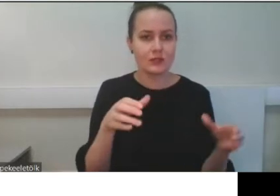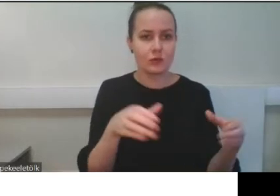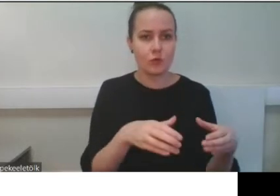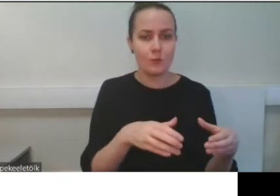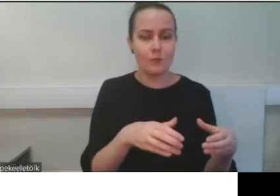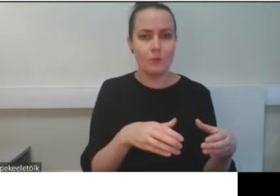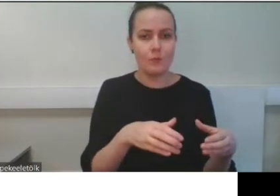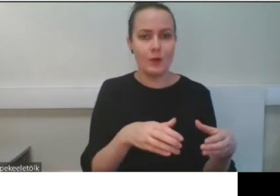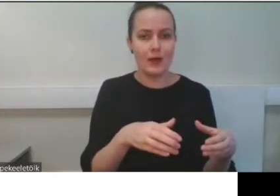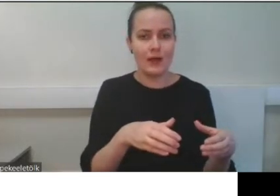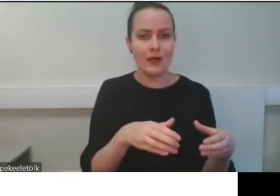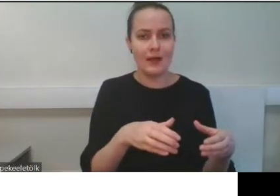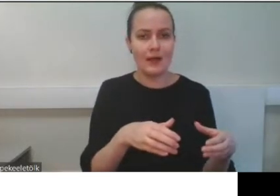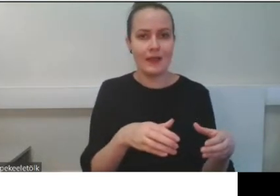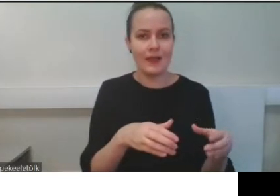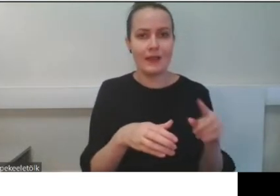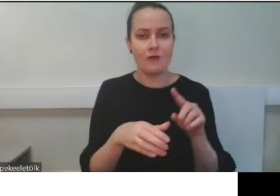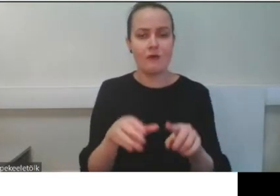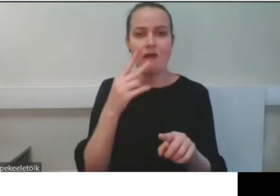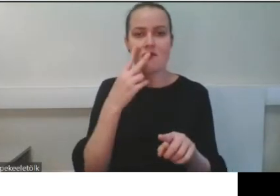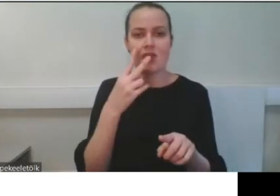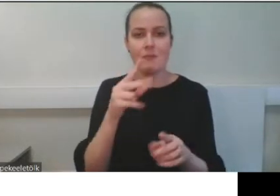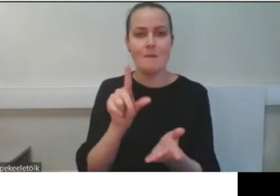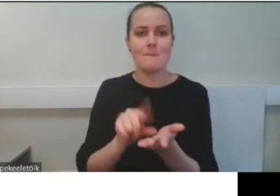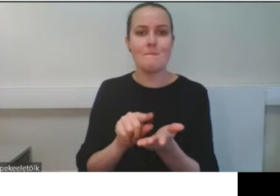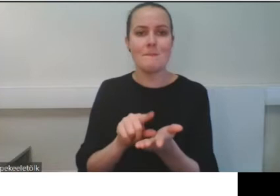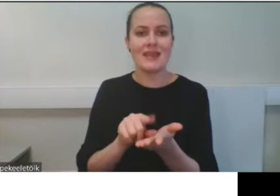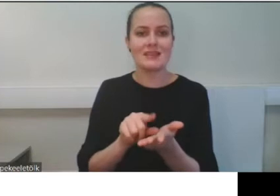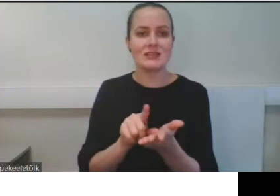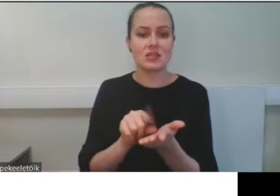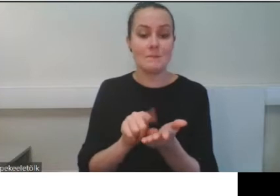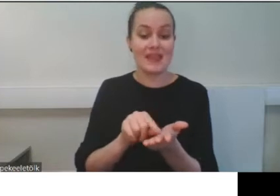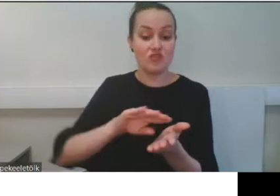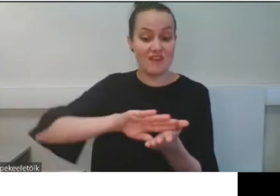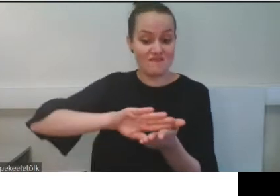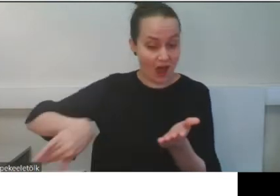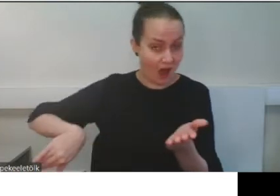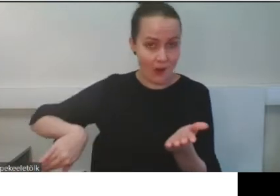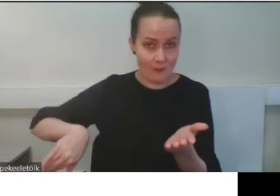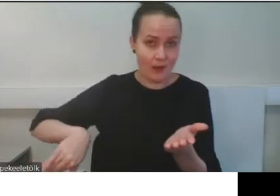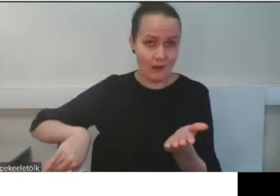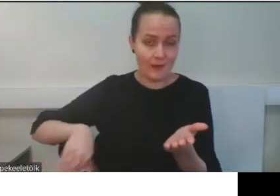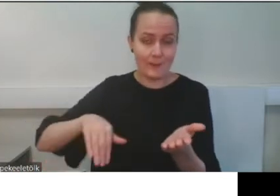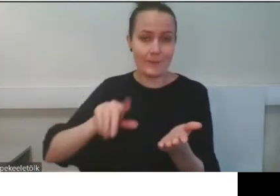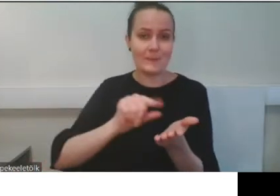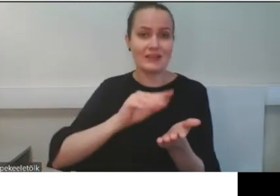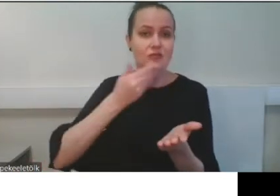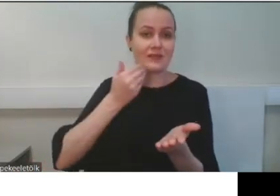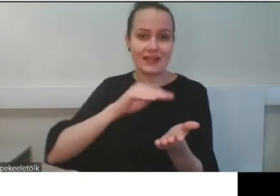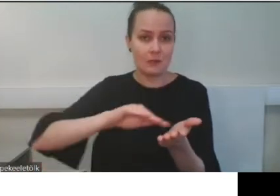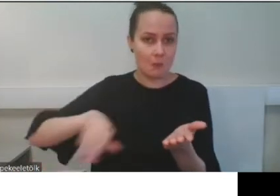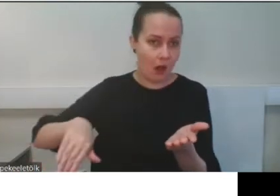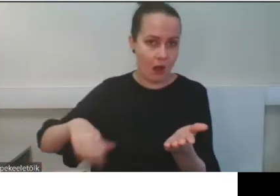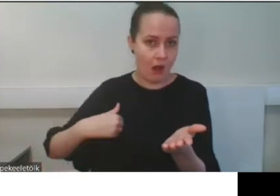nagu juba ütlesin , siis saab vaadata ka sellist toetuste mõju ja siin püüdsin joonisele